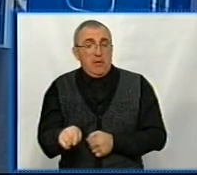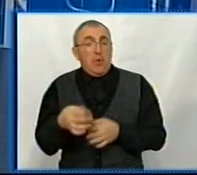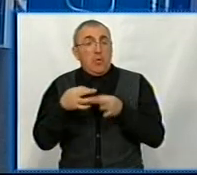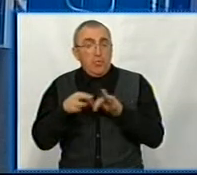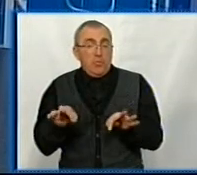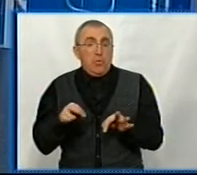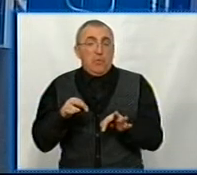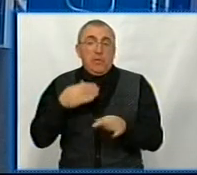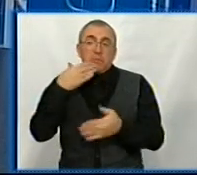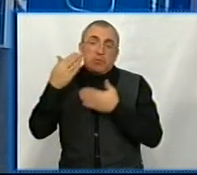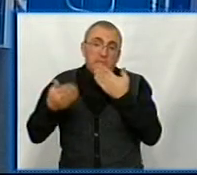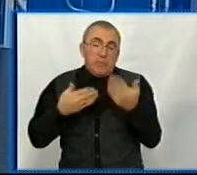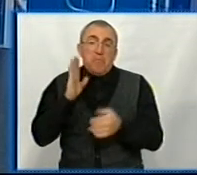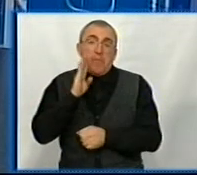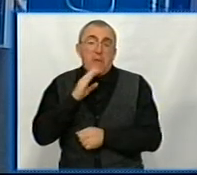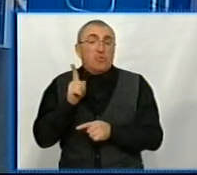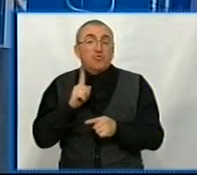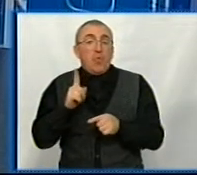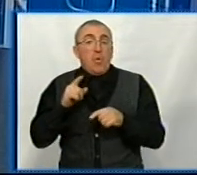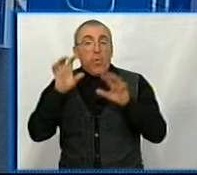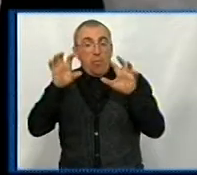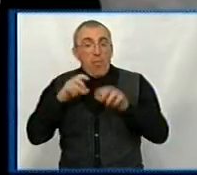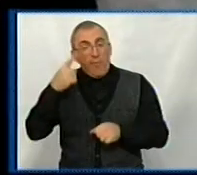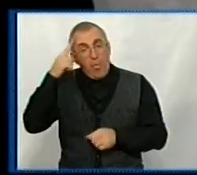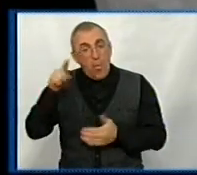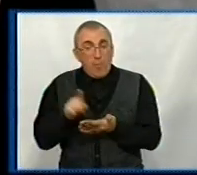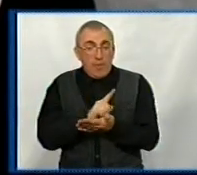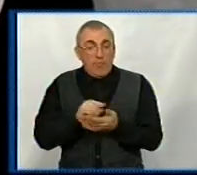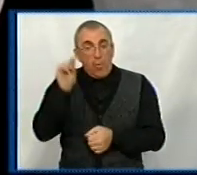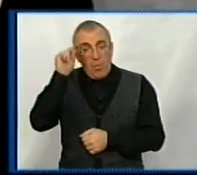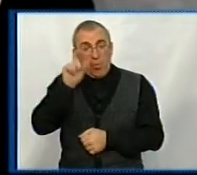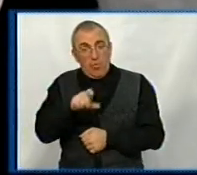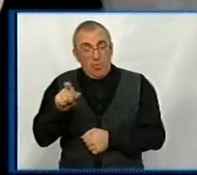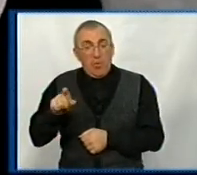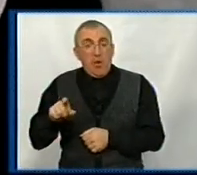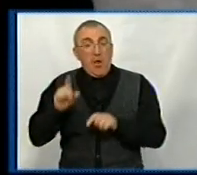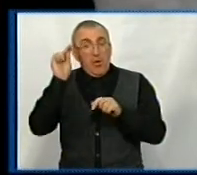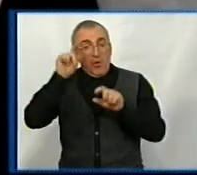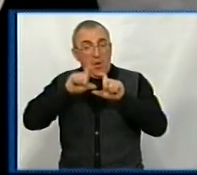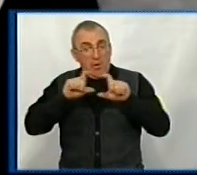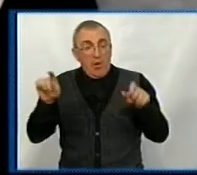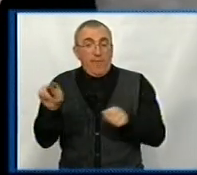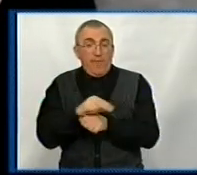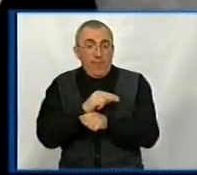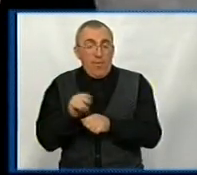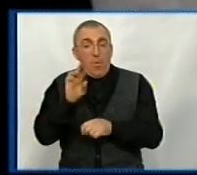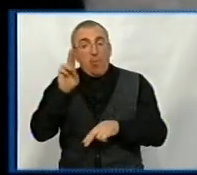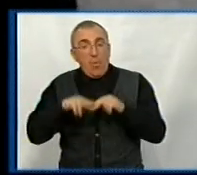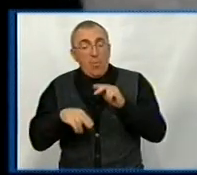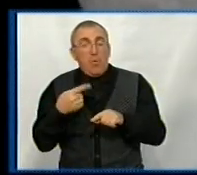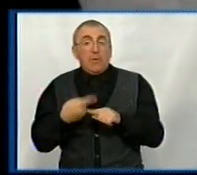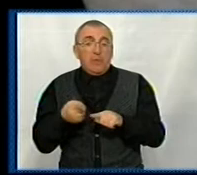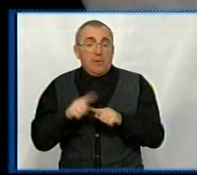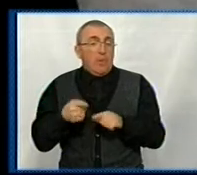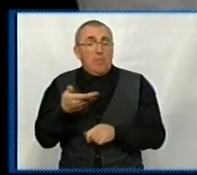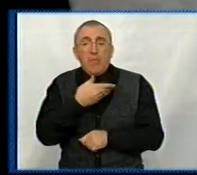дозволяє задавати таке питання мамі. Щодо правової обізнаності учнів, то я хочу сказати, що в навчальних закладах виховна робота побудована так, що ми